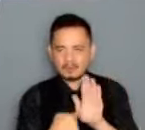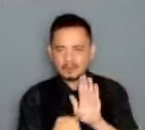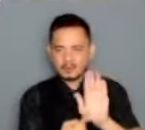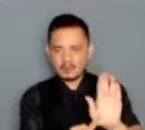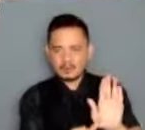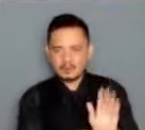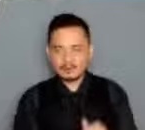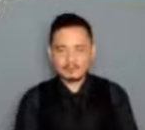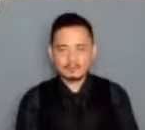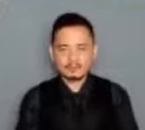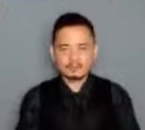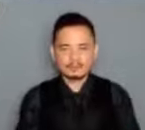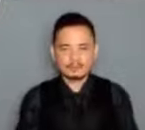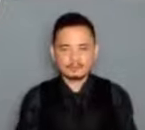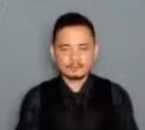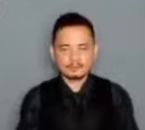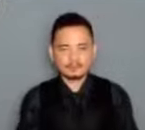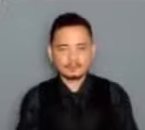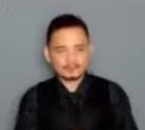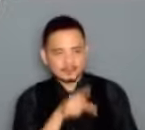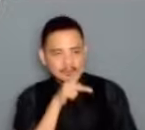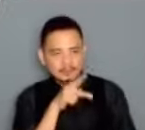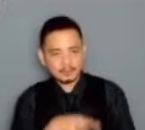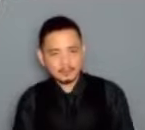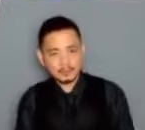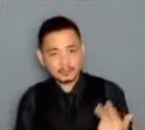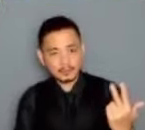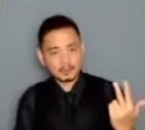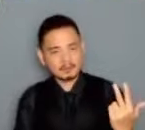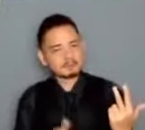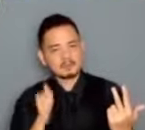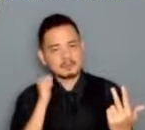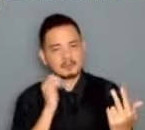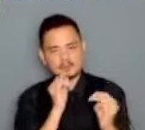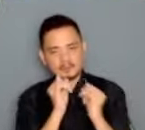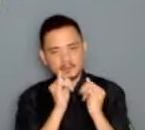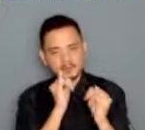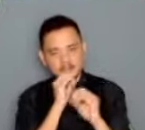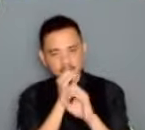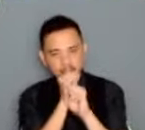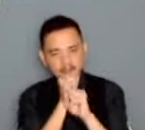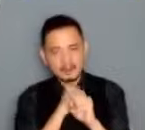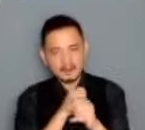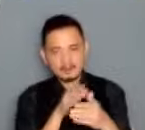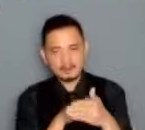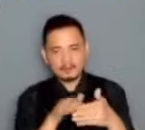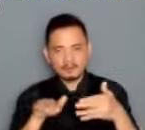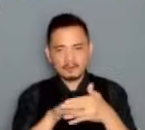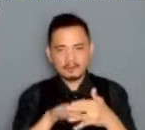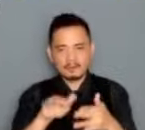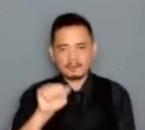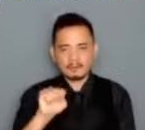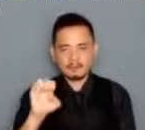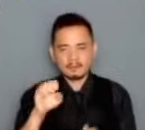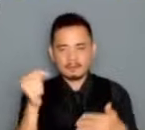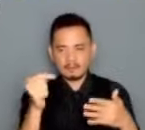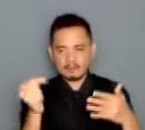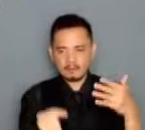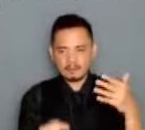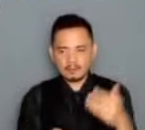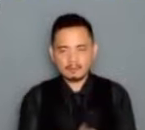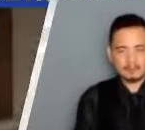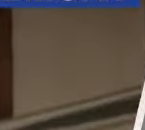magbigay ng pahayag ang mga sospek na naharap sa kasong estafa at falsification of public document. Ayon sa pulisya,